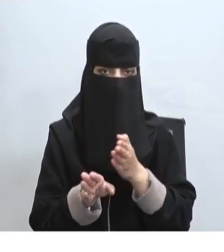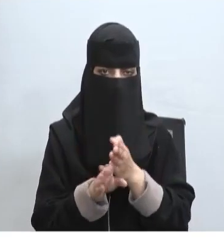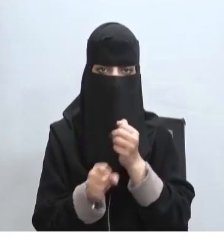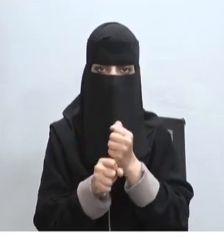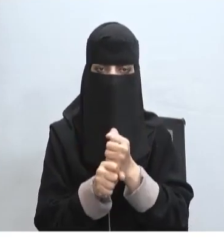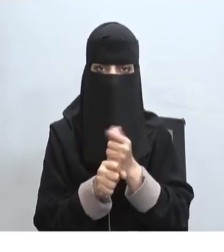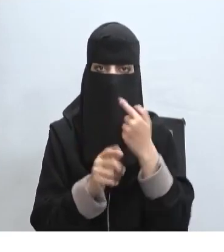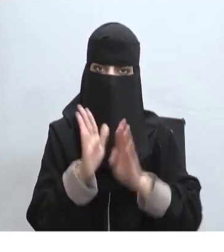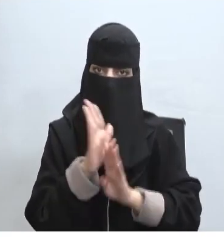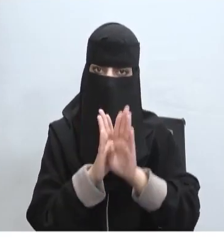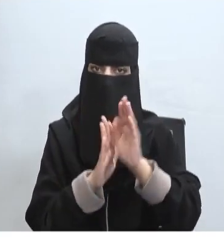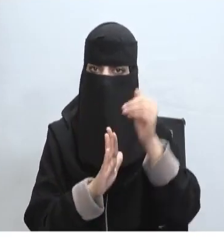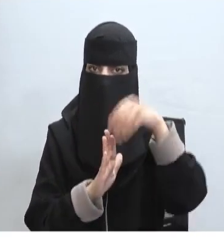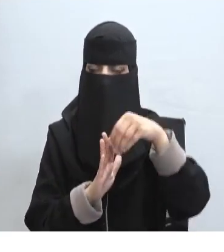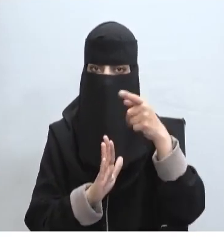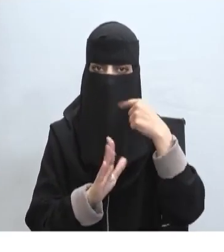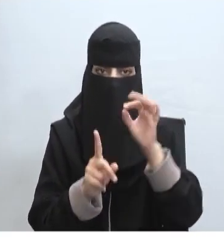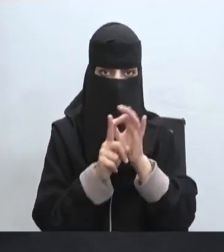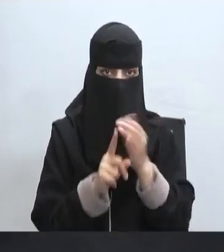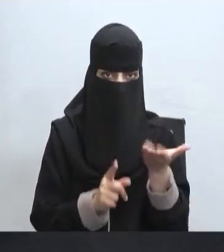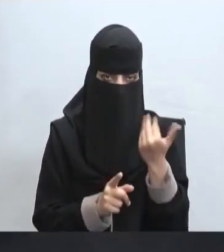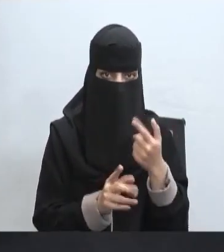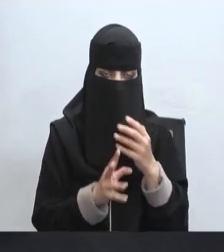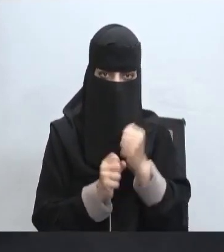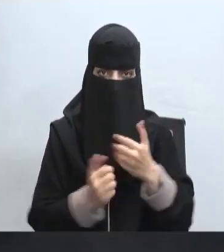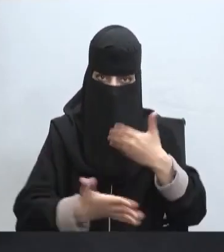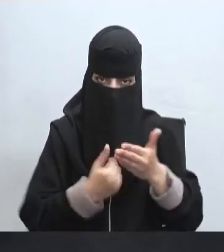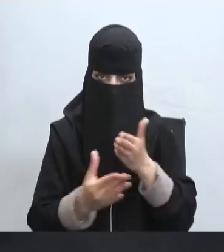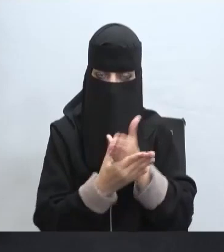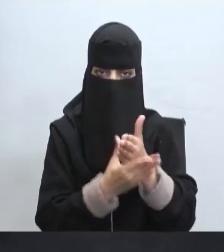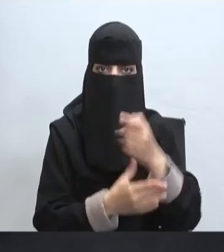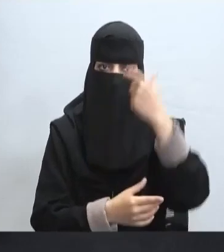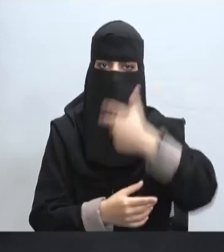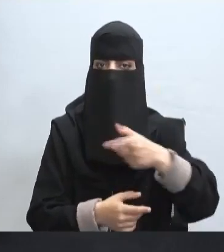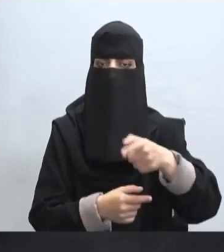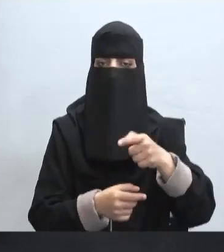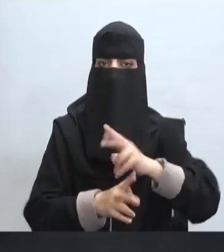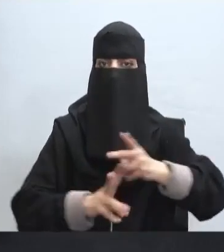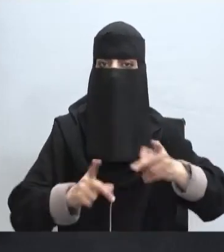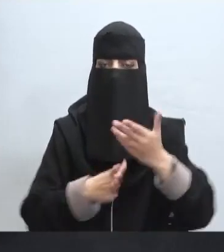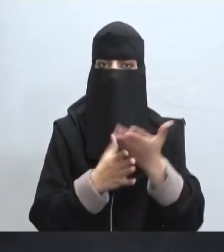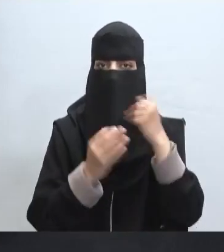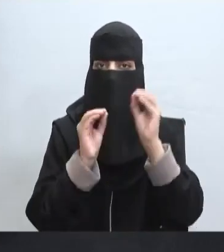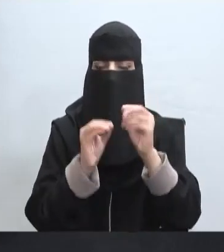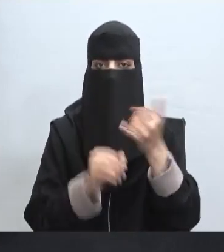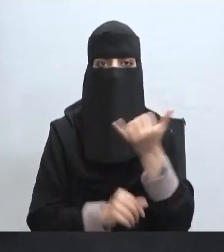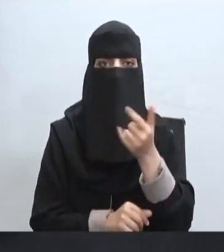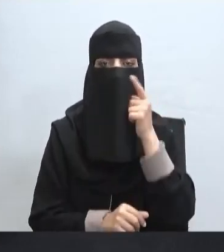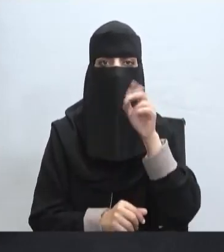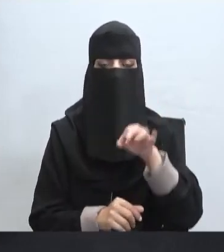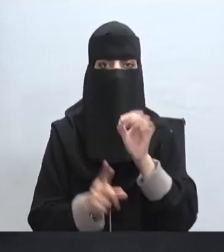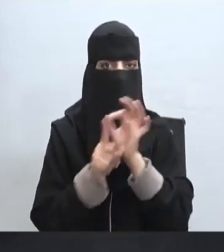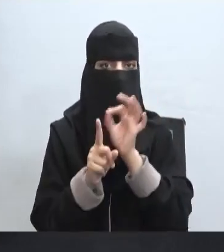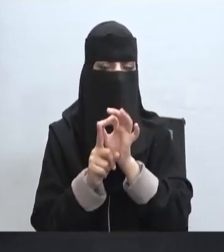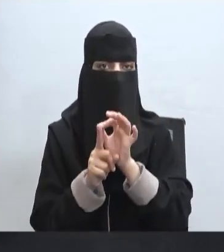به اهدافك التي تسعى اليها وهي الاهداف المختلفه الشخصيه كما تحدثنا عن ذلك سابقا مهم جدا ان يكون لك